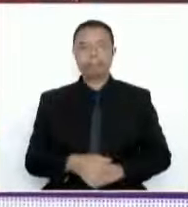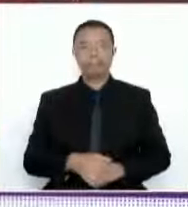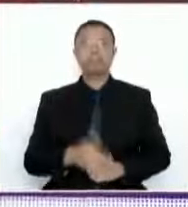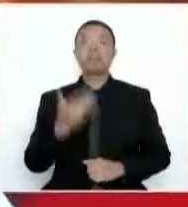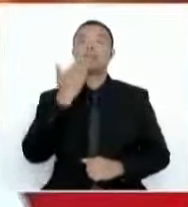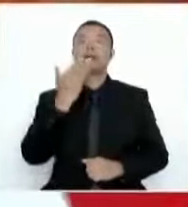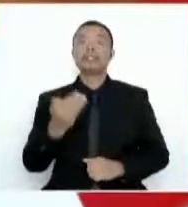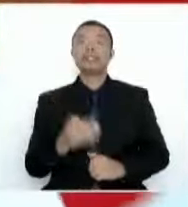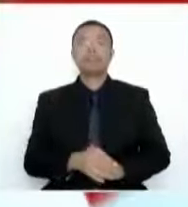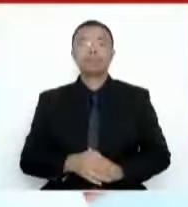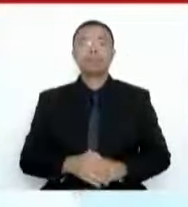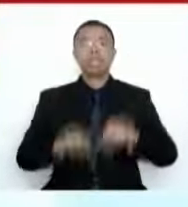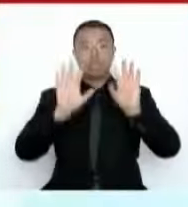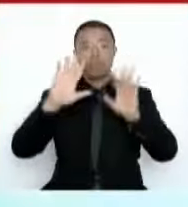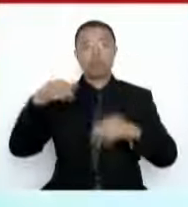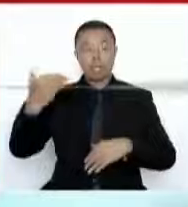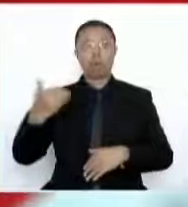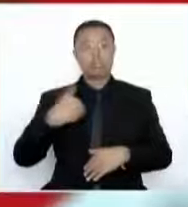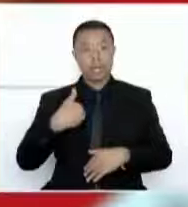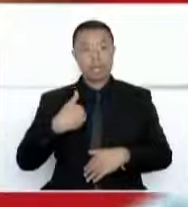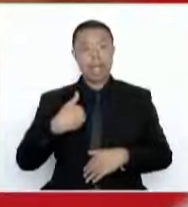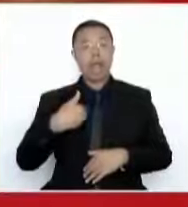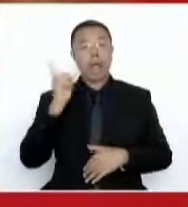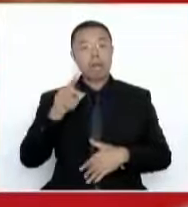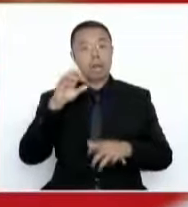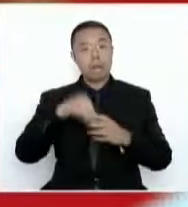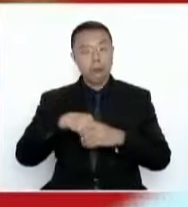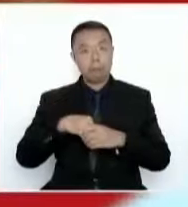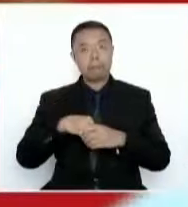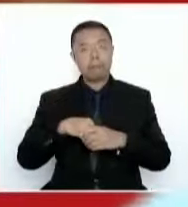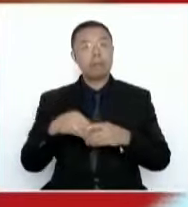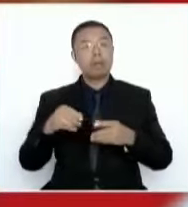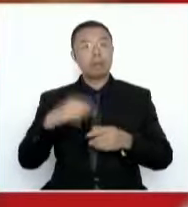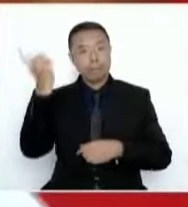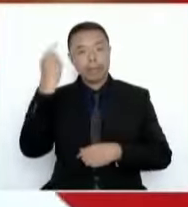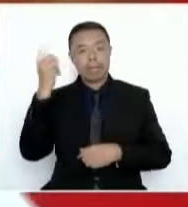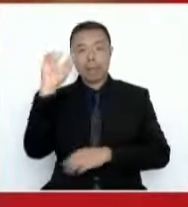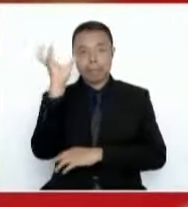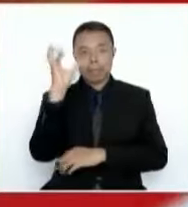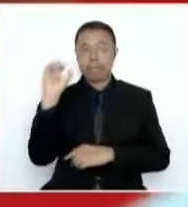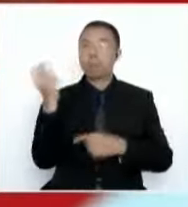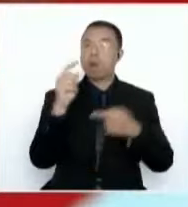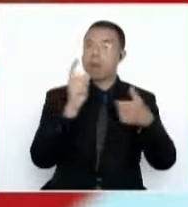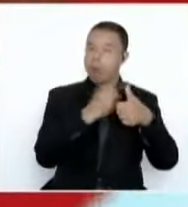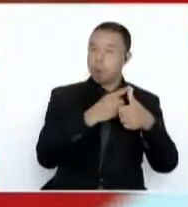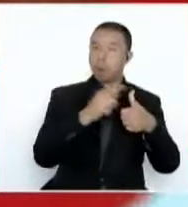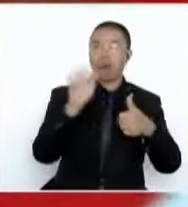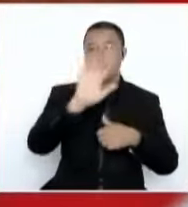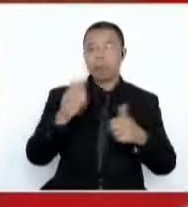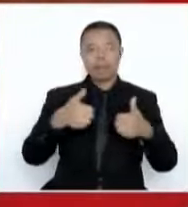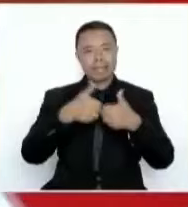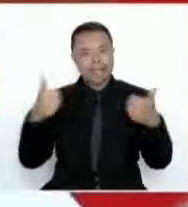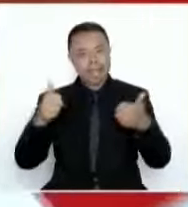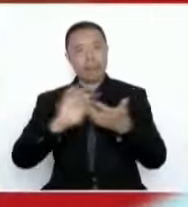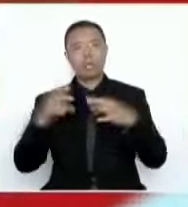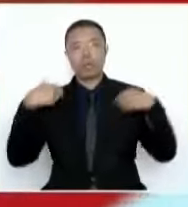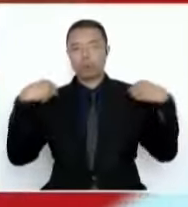terima kasih 10 tahun saya ada dalam dunia birokrasi di Provinsi Banten diawali kabupaten tangerak dan menjadi